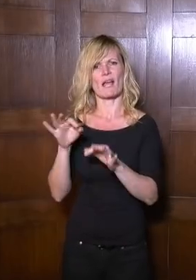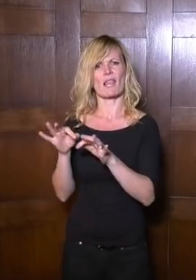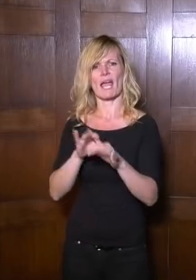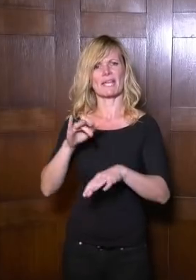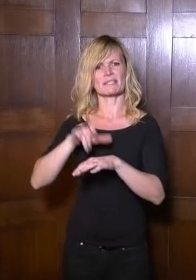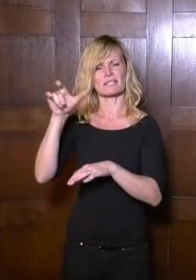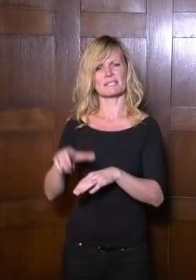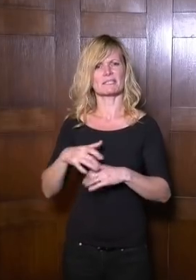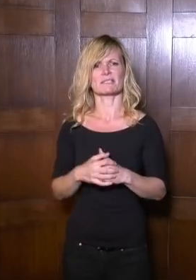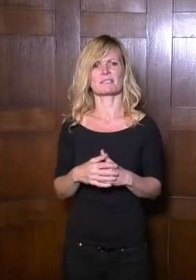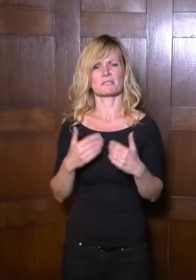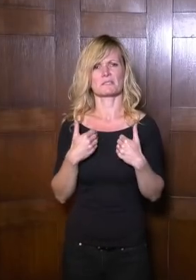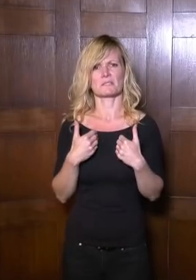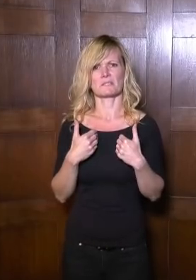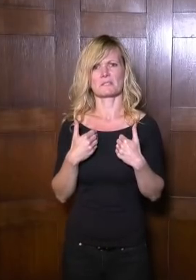an? Ja.